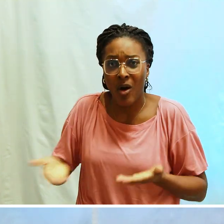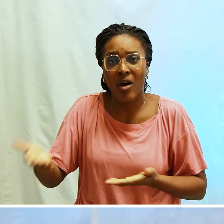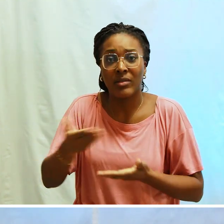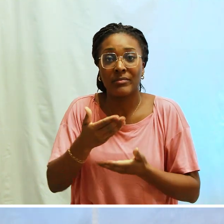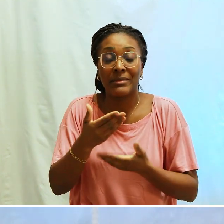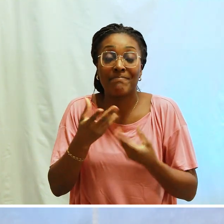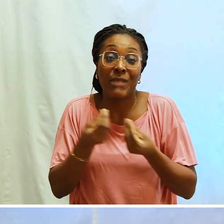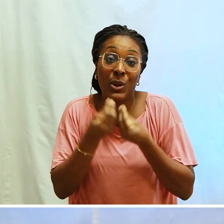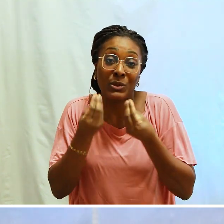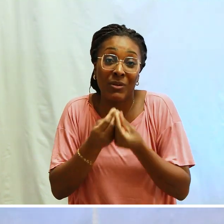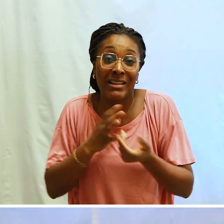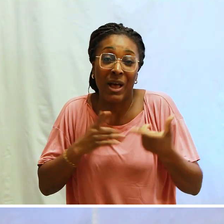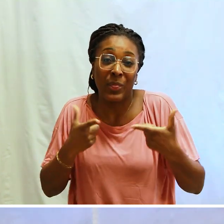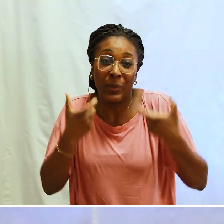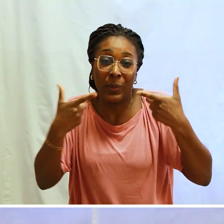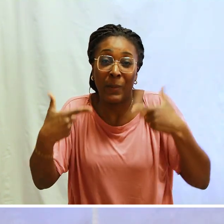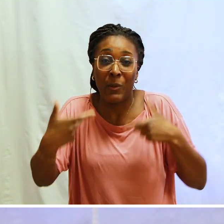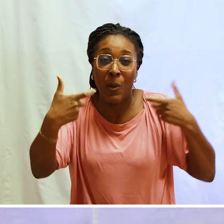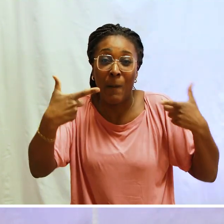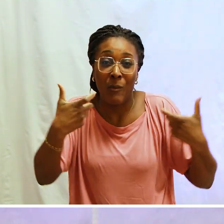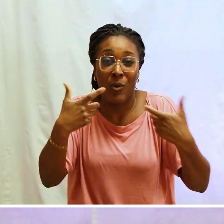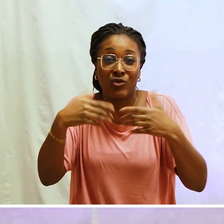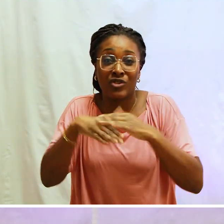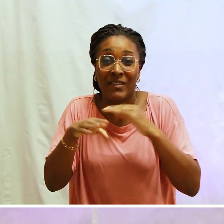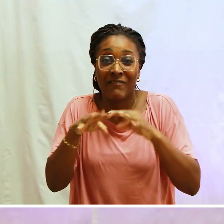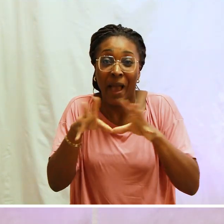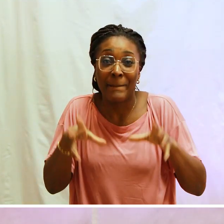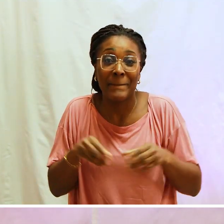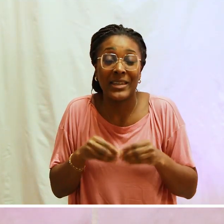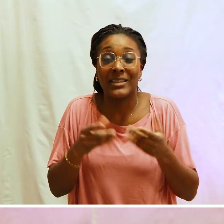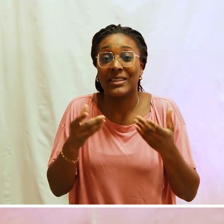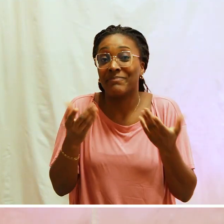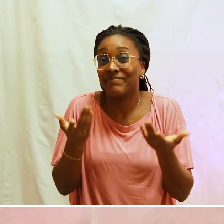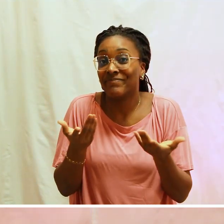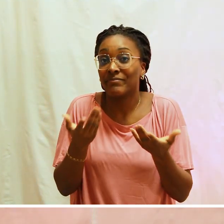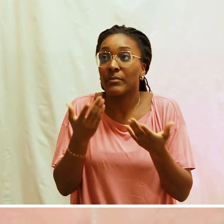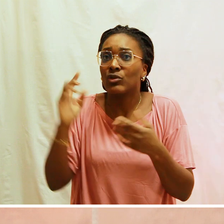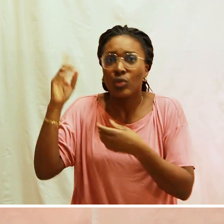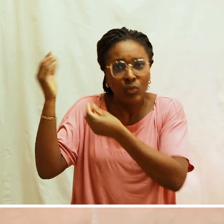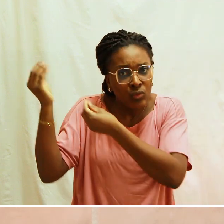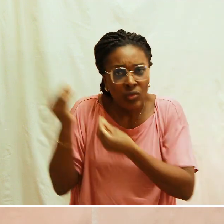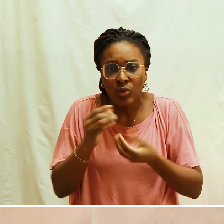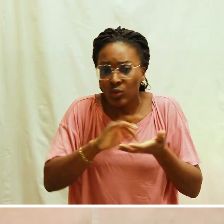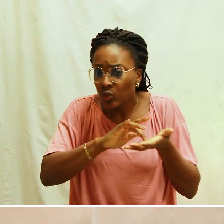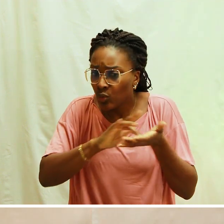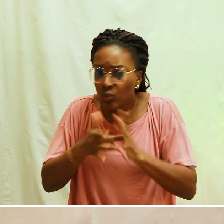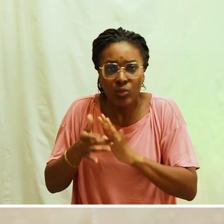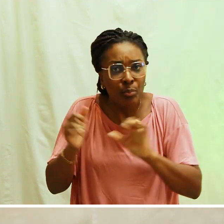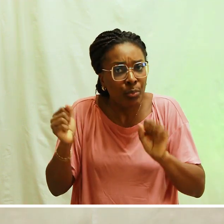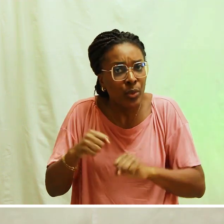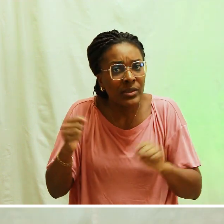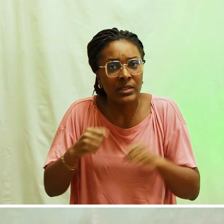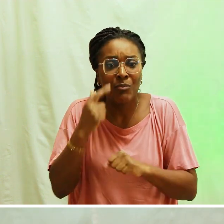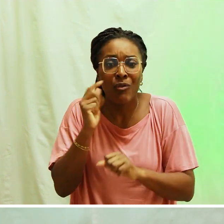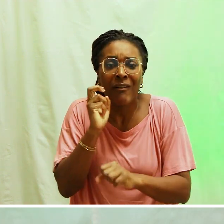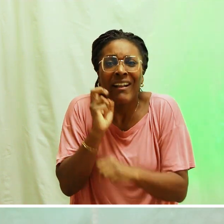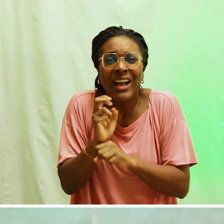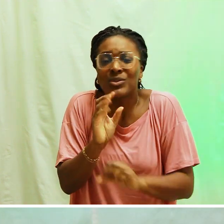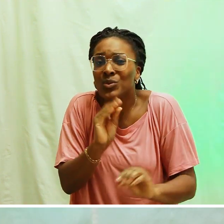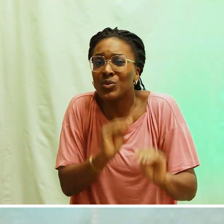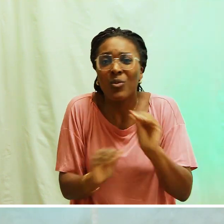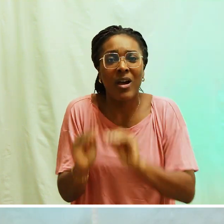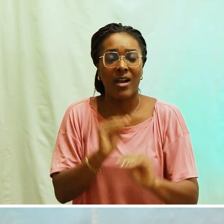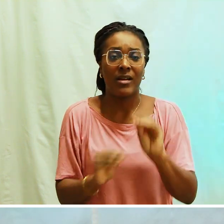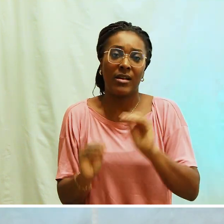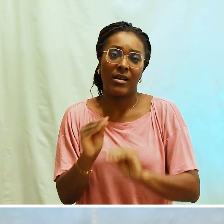des tensions au milieu de nous. Il y a des tensions dans les familles. Et Dieu nous donne tous les moyens pour pouvoir conserver cela